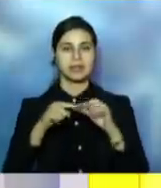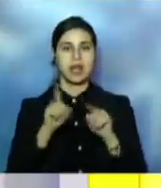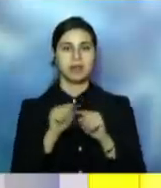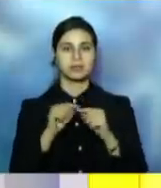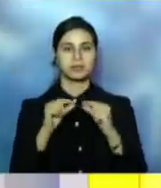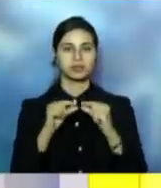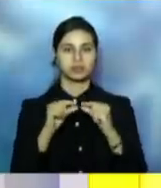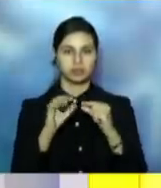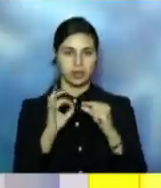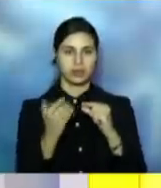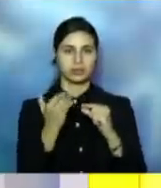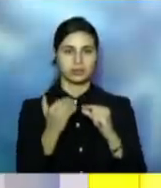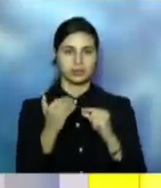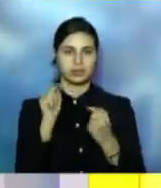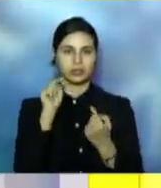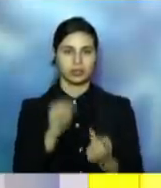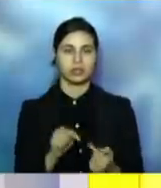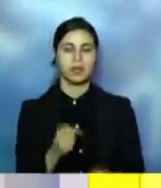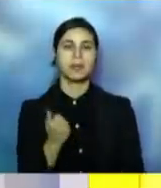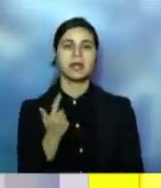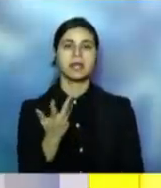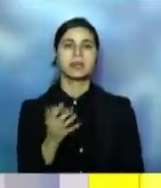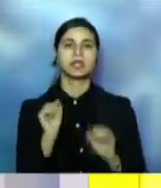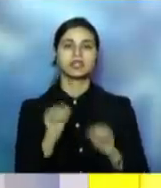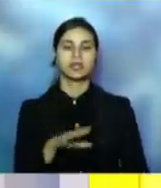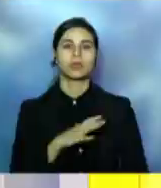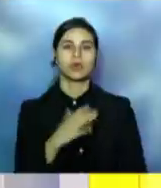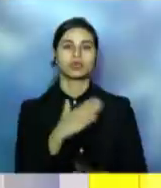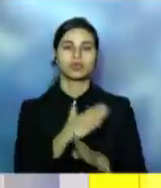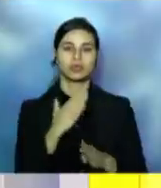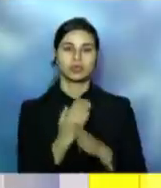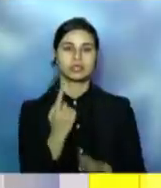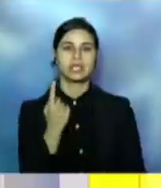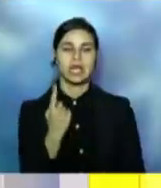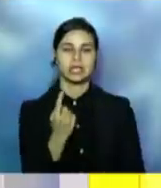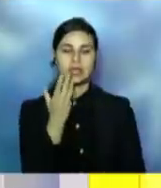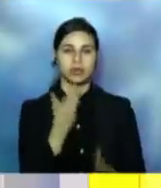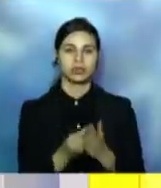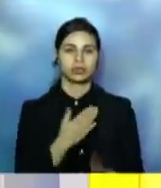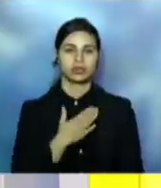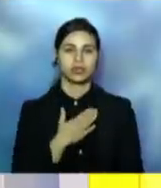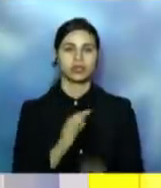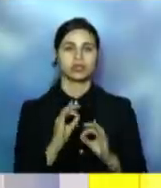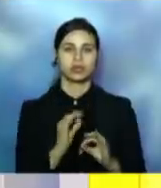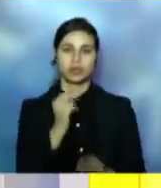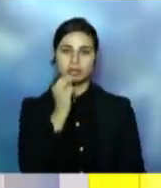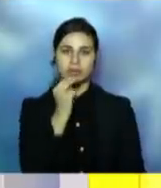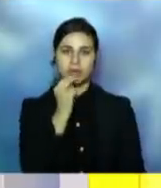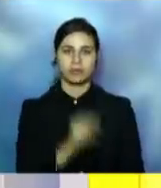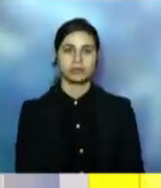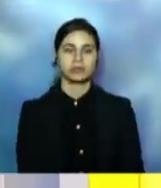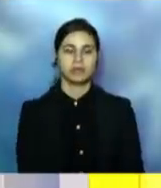ეს არის ჩვენი საზომი. რამდენი შეიძლება იყოს პურის ერთეული ჩვენი სწორი კვებისათვის,